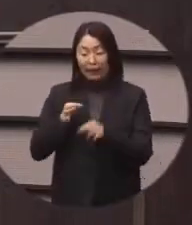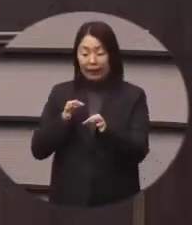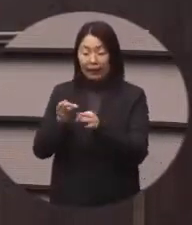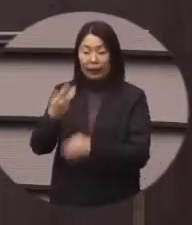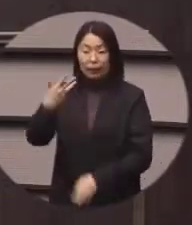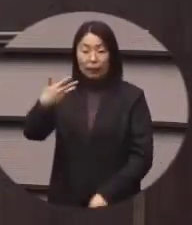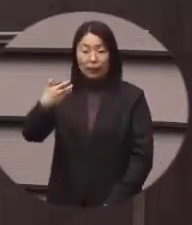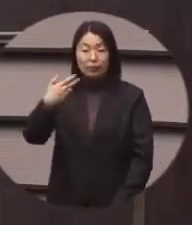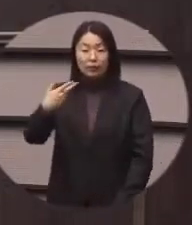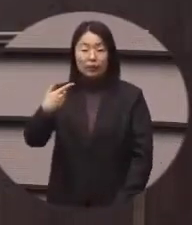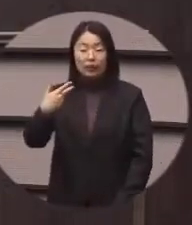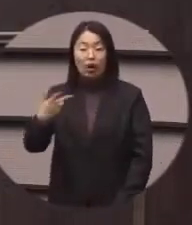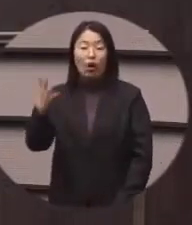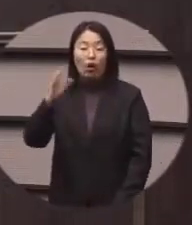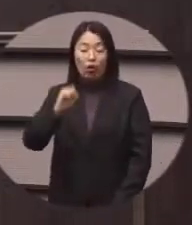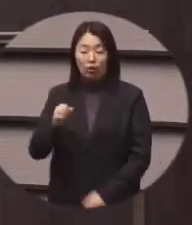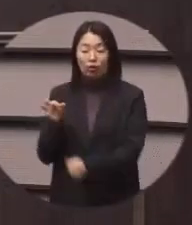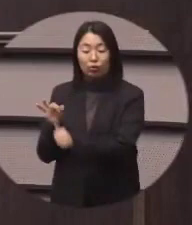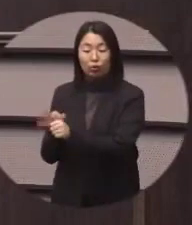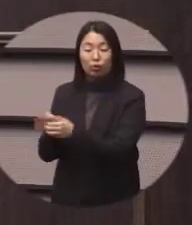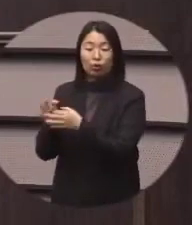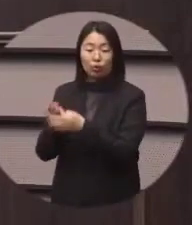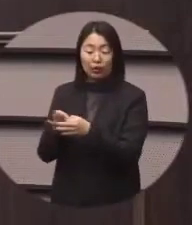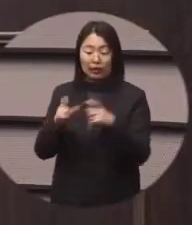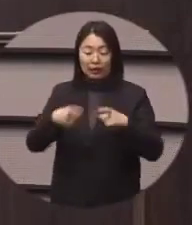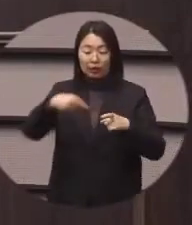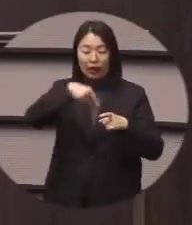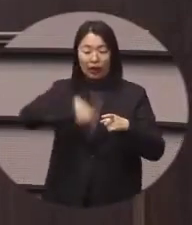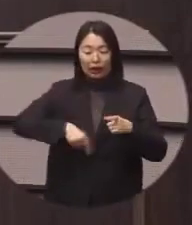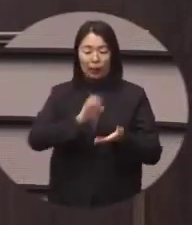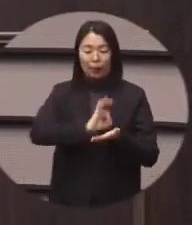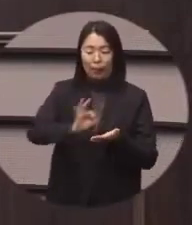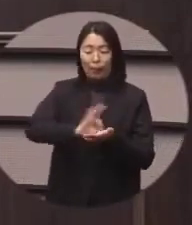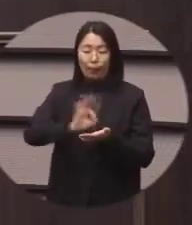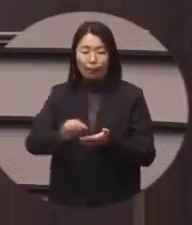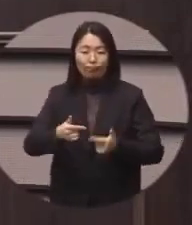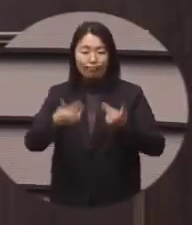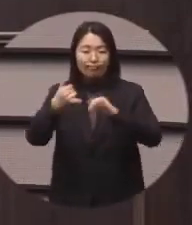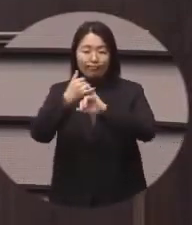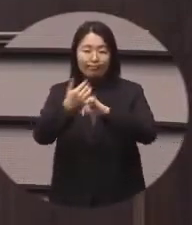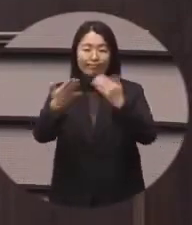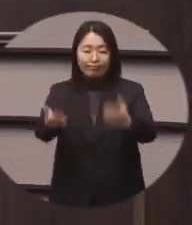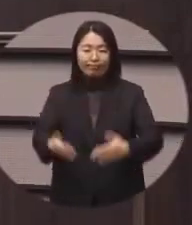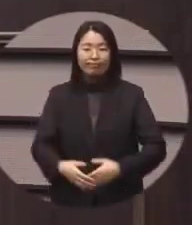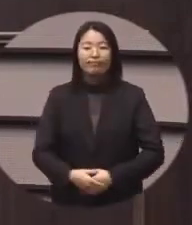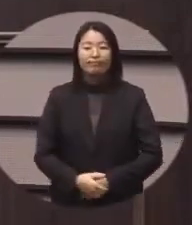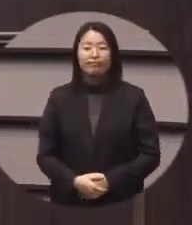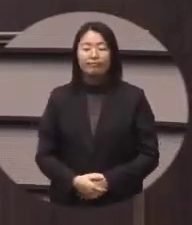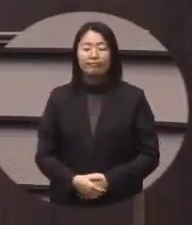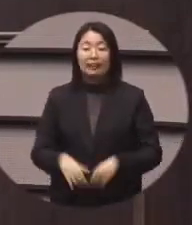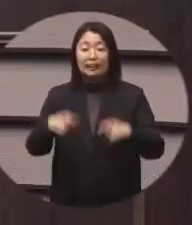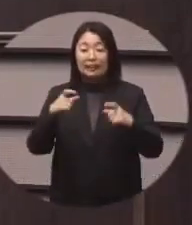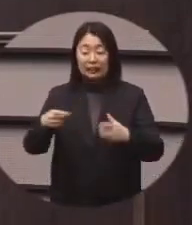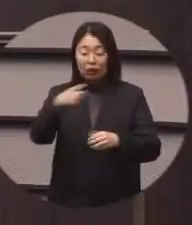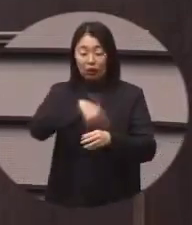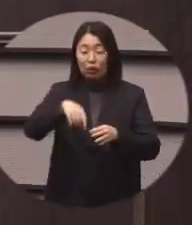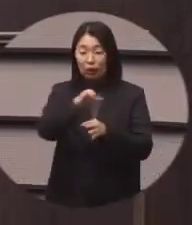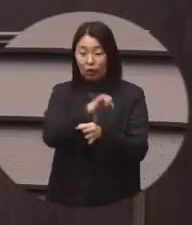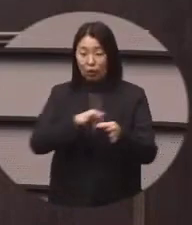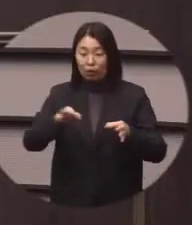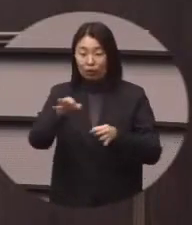원을 투입하여 지역 내 소비 촉진을 요구하도록 하겠습니다. 지역경제의